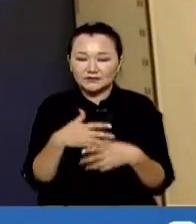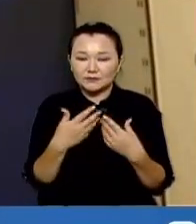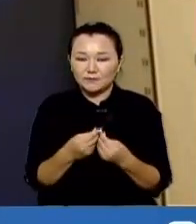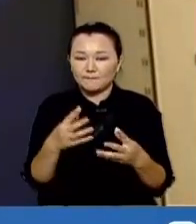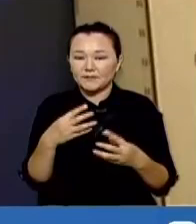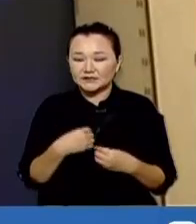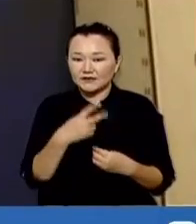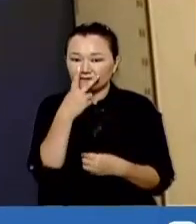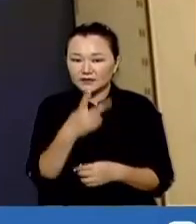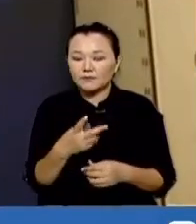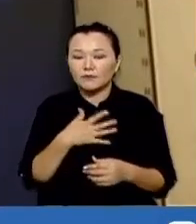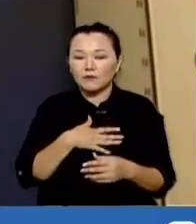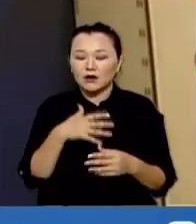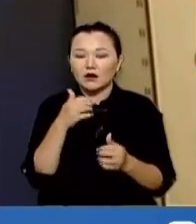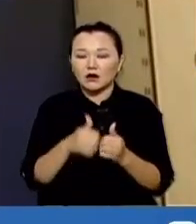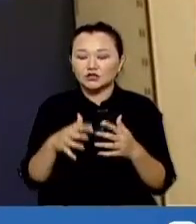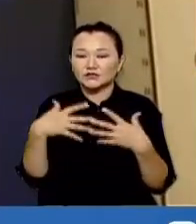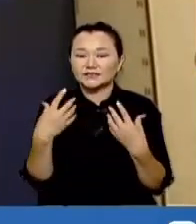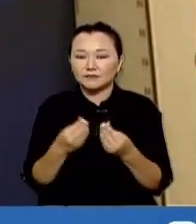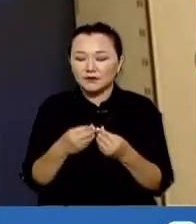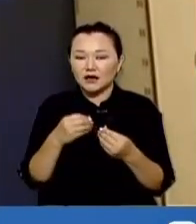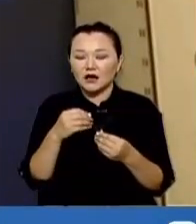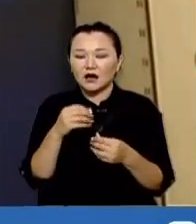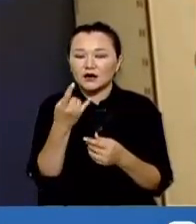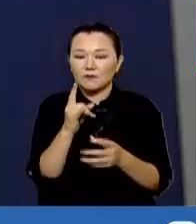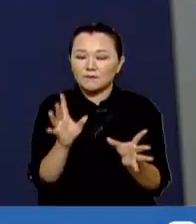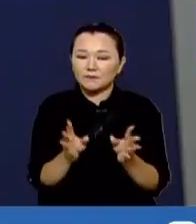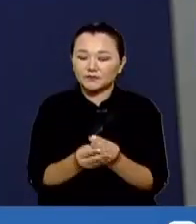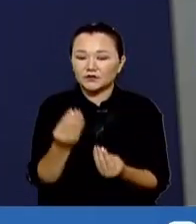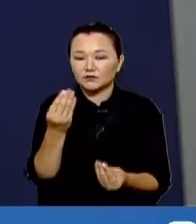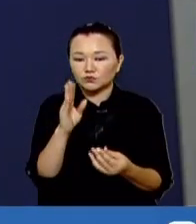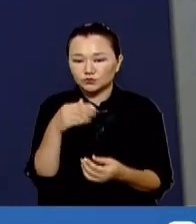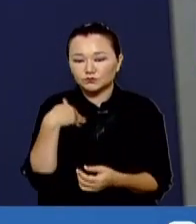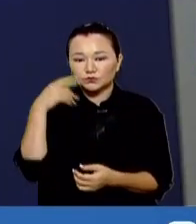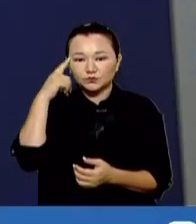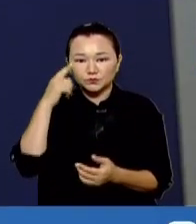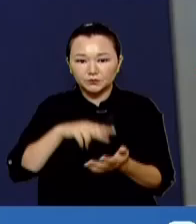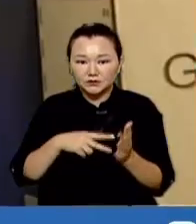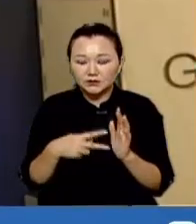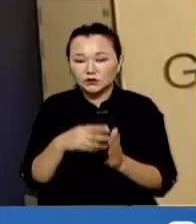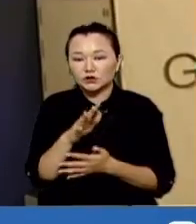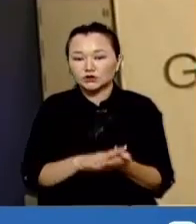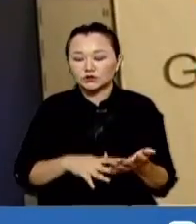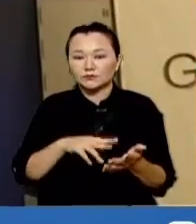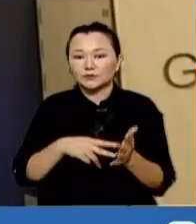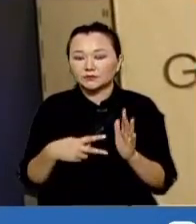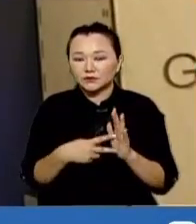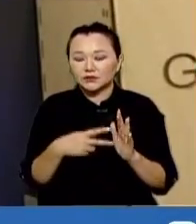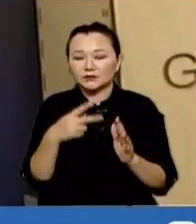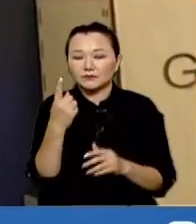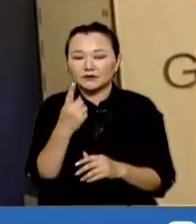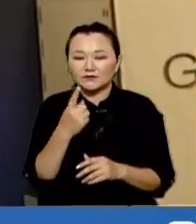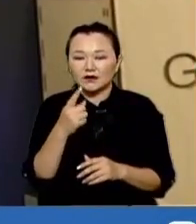көрейік. Біздің бұл маскотымыз әр отбасында бүлдіршіндеріміз ойнайды деп ойлаймыз. Алдағы жоспарымыз